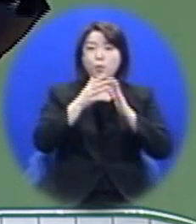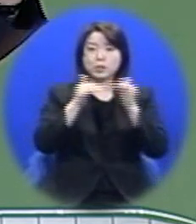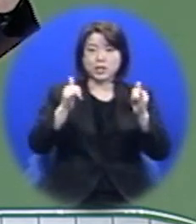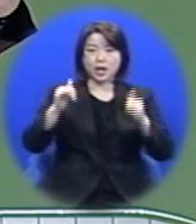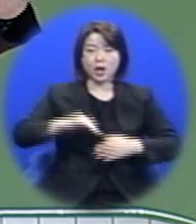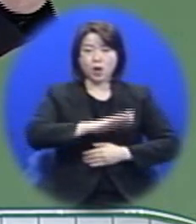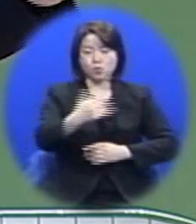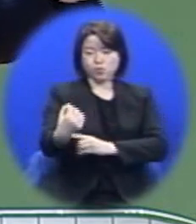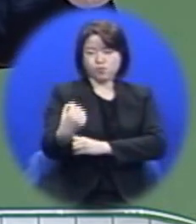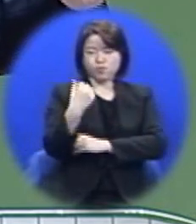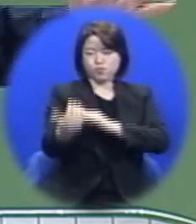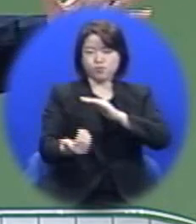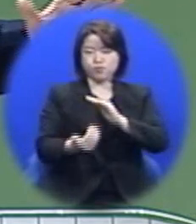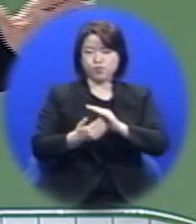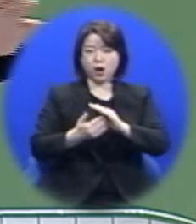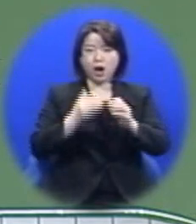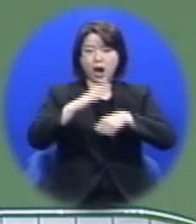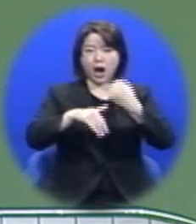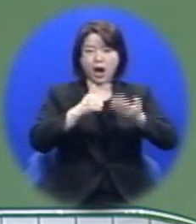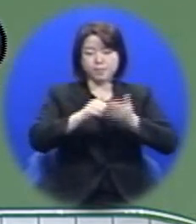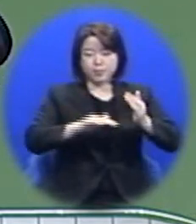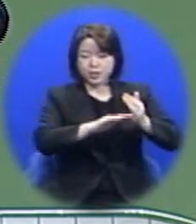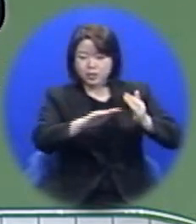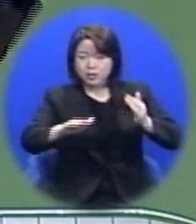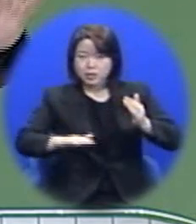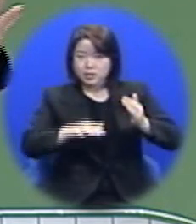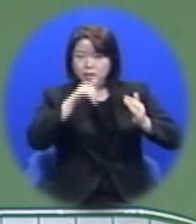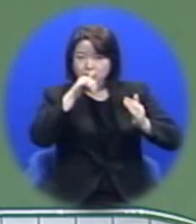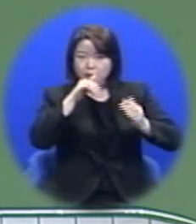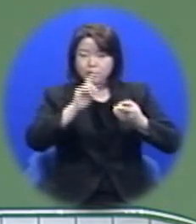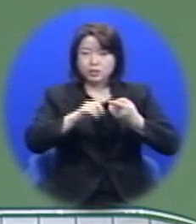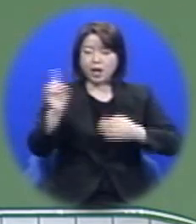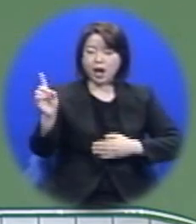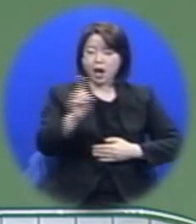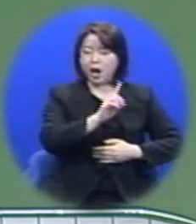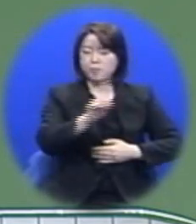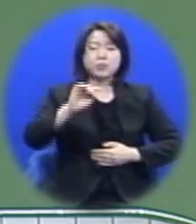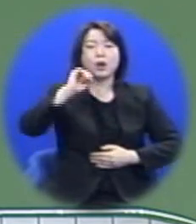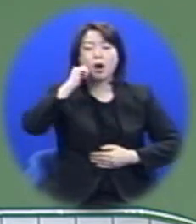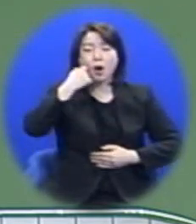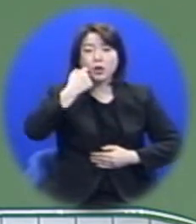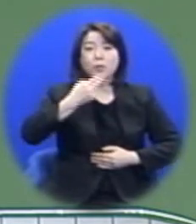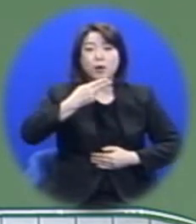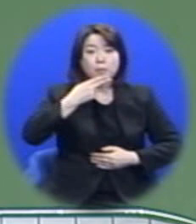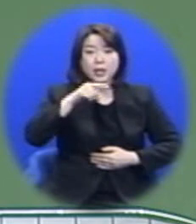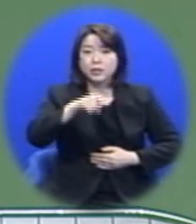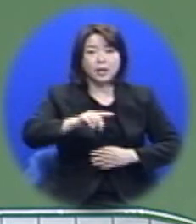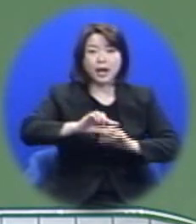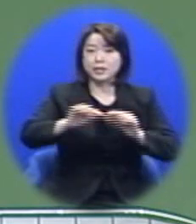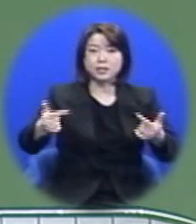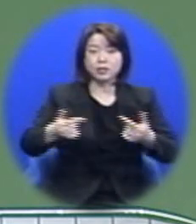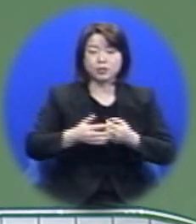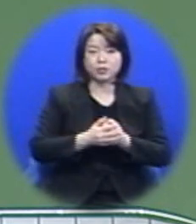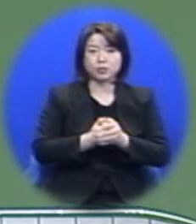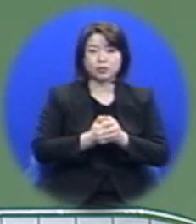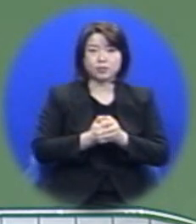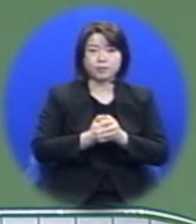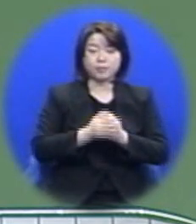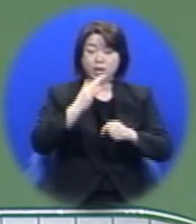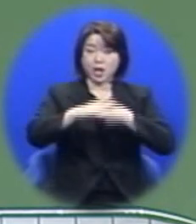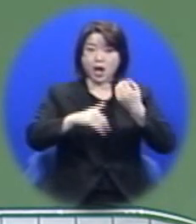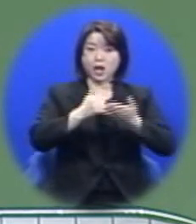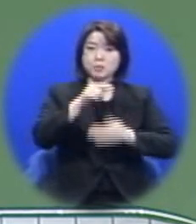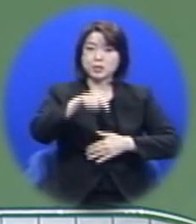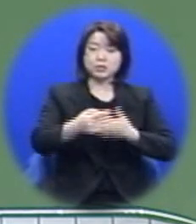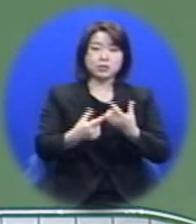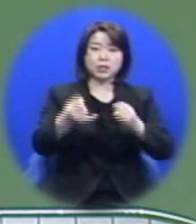전능하신 하나님의 그늘 안에 머물고 있다는 것은 아무런 어려움이 없게 된다는 말이 아니라는 사실. 하나님은